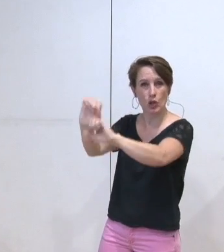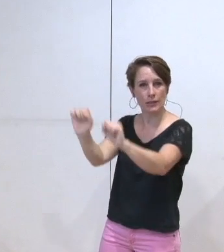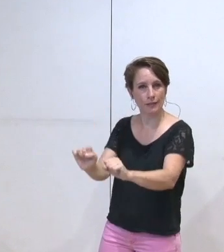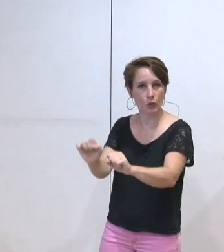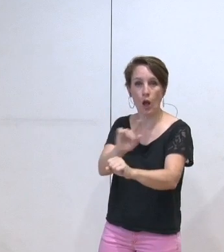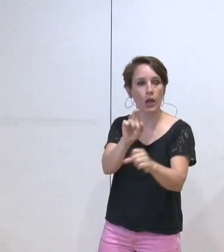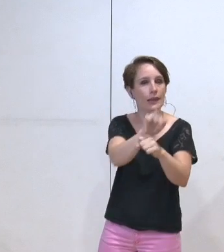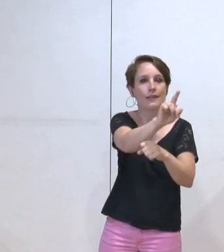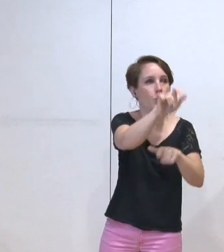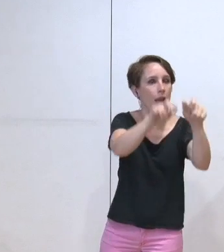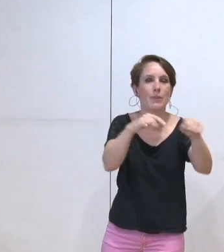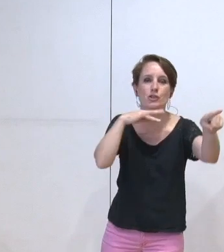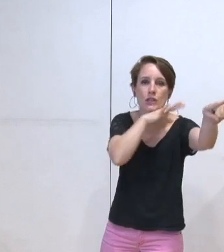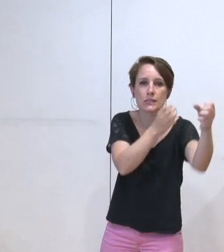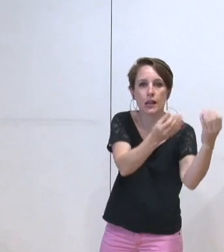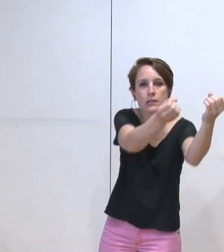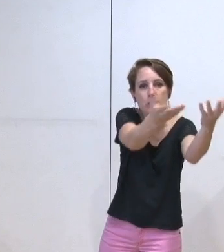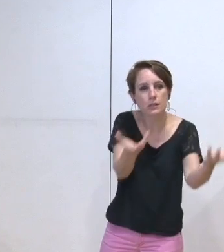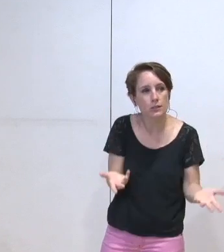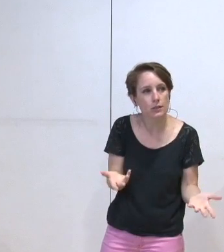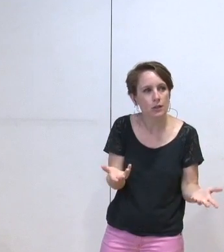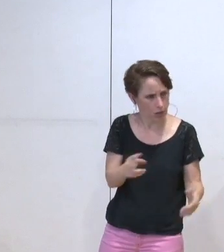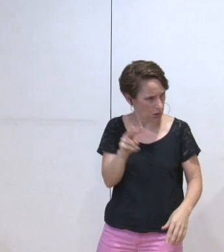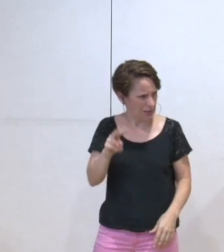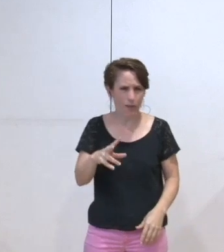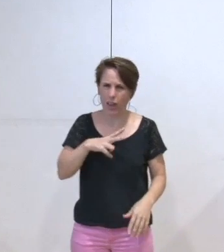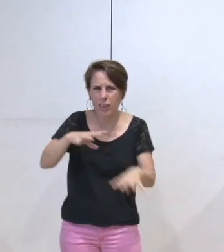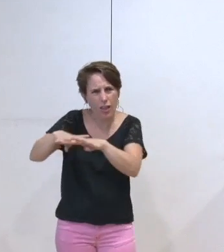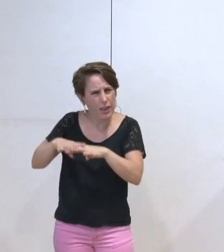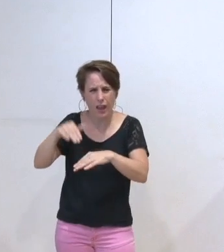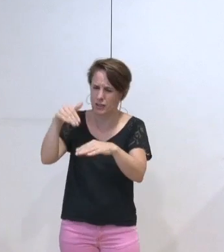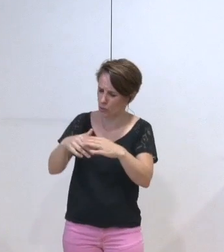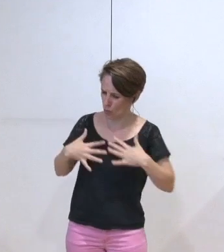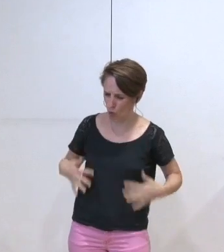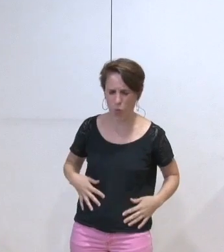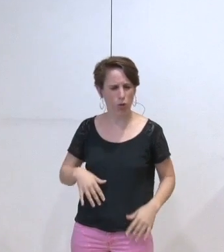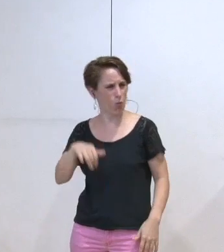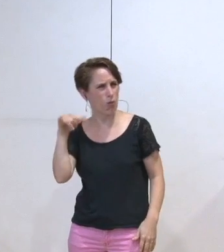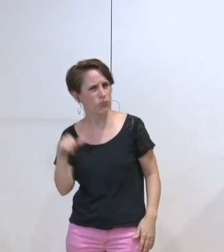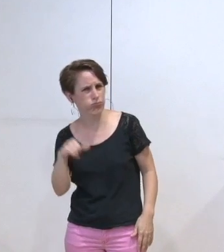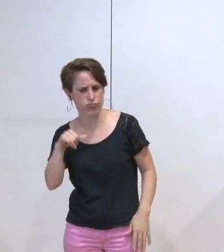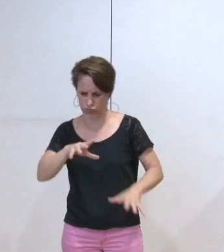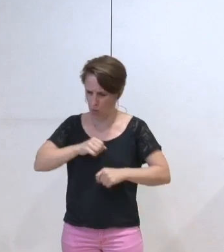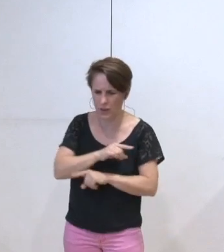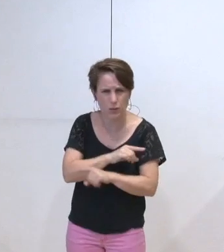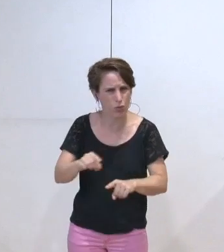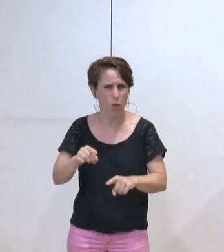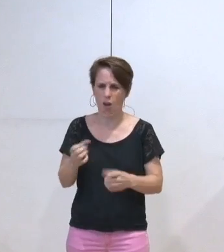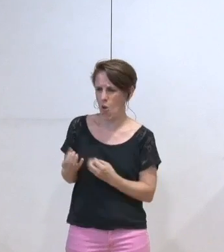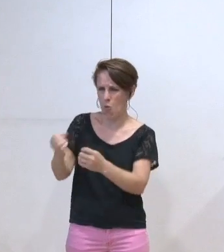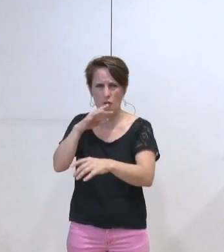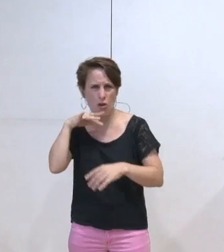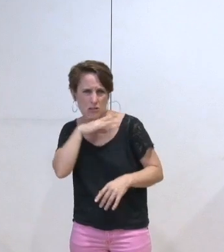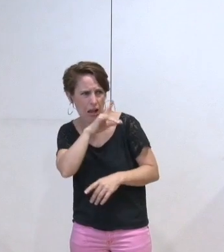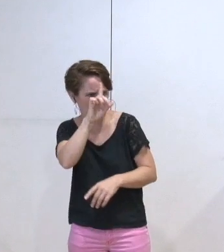comportements que nous observons dans plusieurs zones de la ville sont totalement inadmissibles nous partageons je crois ce constat et vous oubliez de le